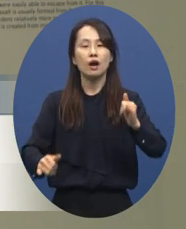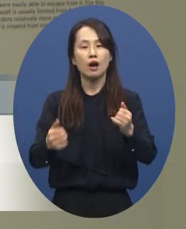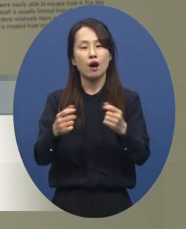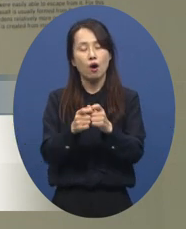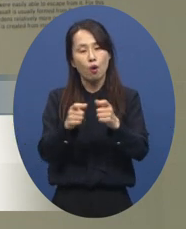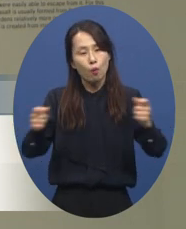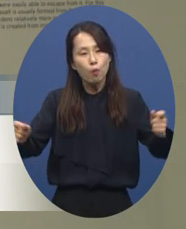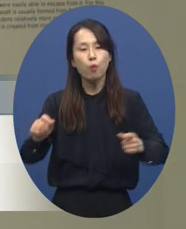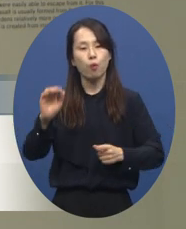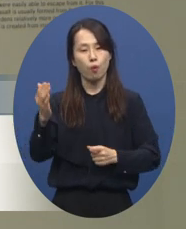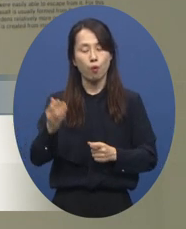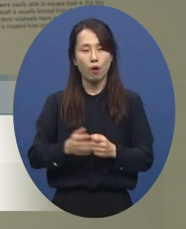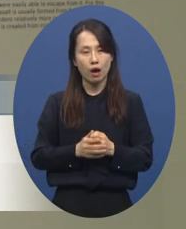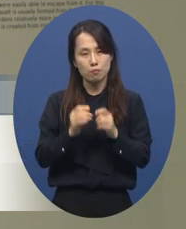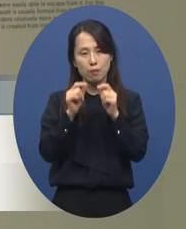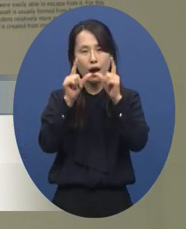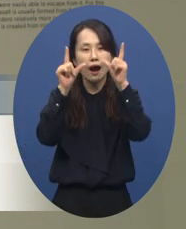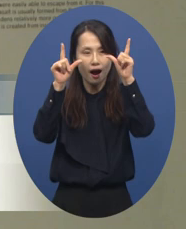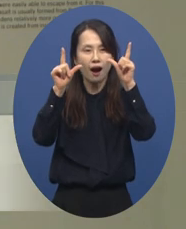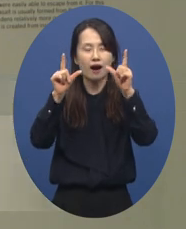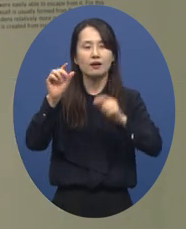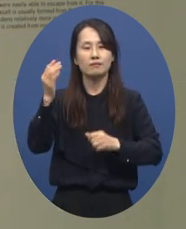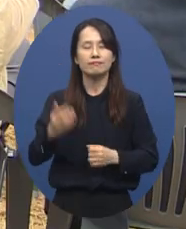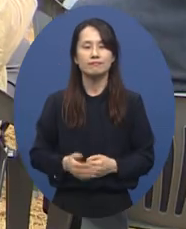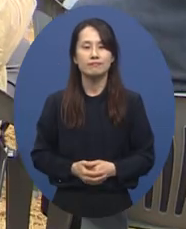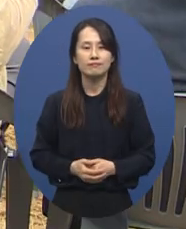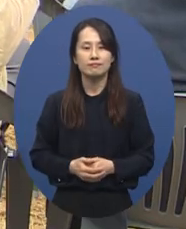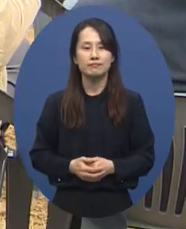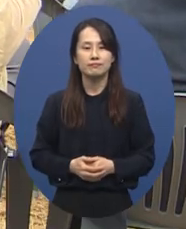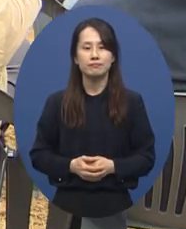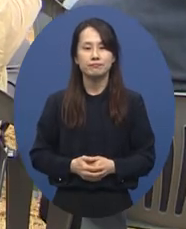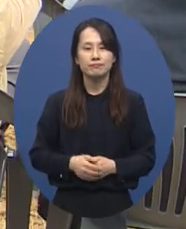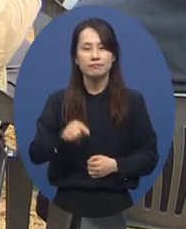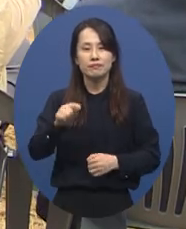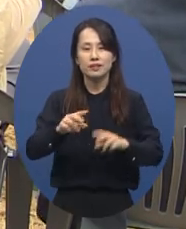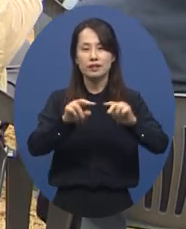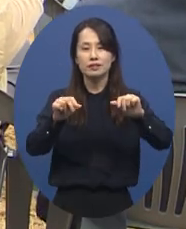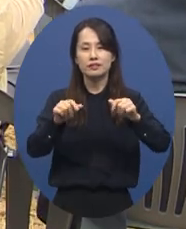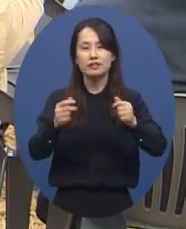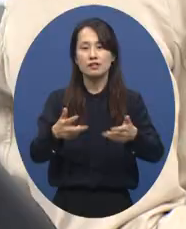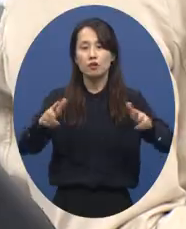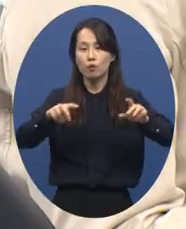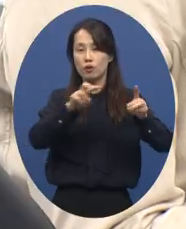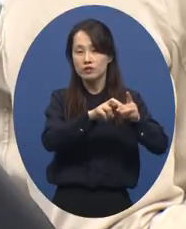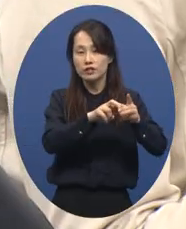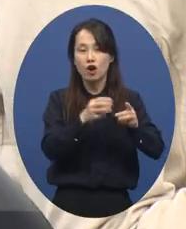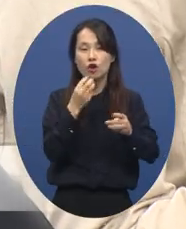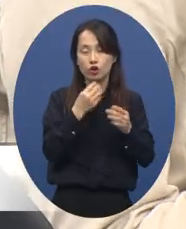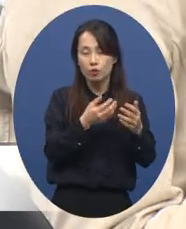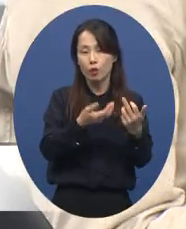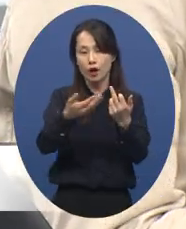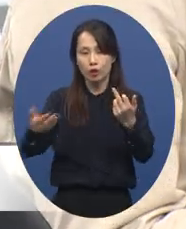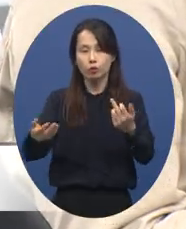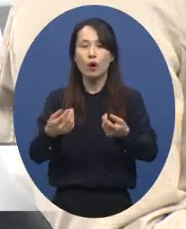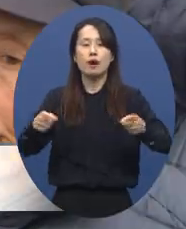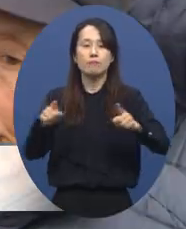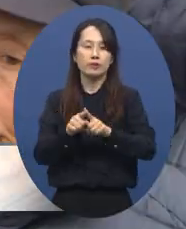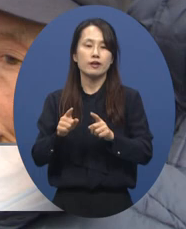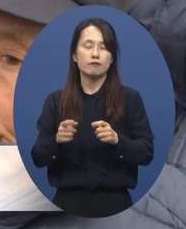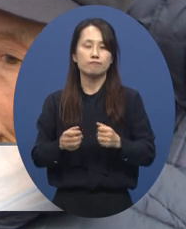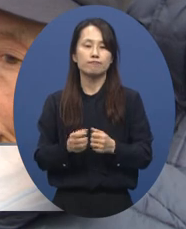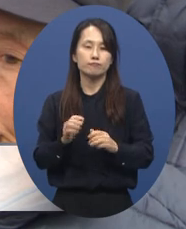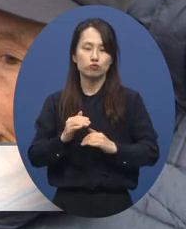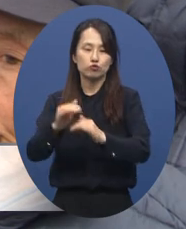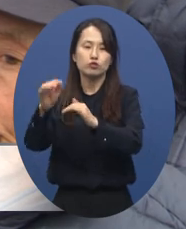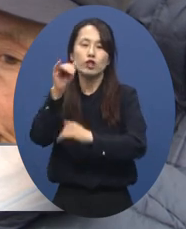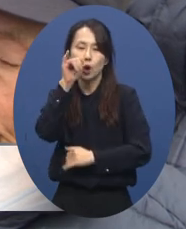지역의 역사가 이렇게 오래됐구나 하는 걸 갖다 알게 될 겁니다. 한탄강 지질공원 센터는 경기도와 강원도가 추진하고 있는